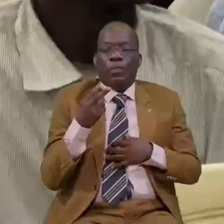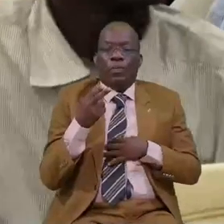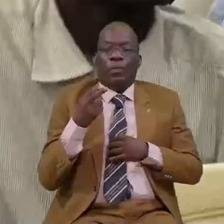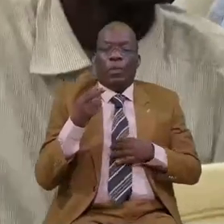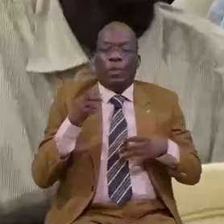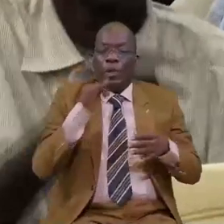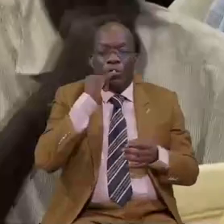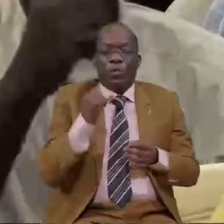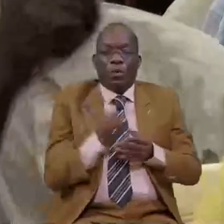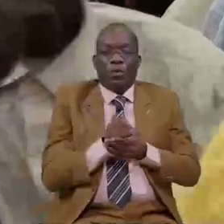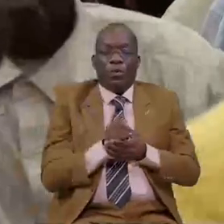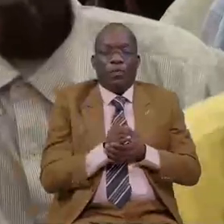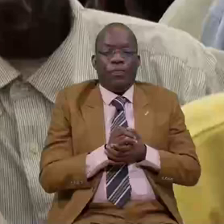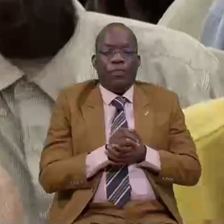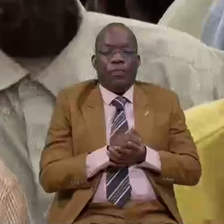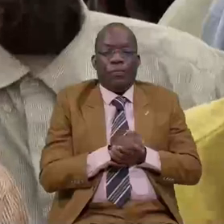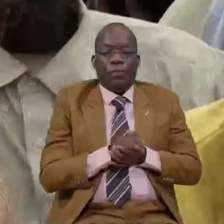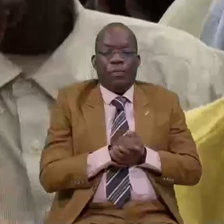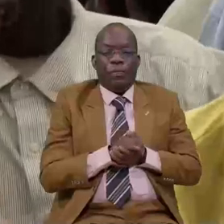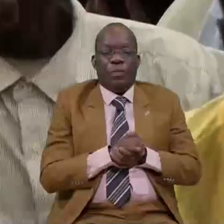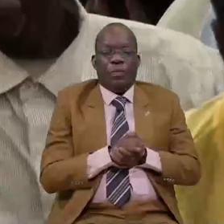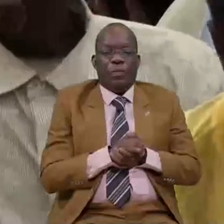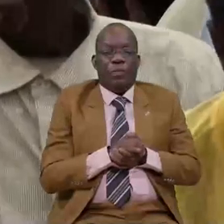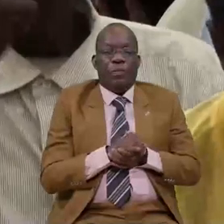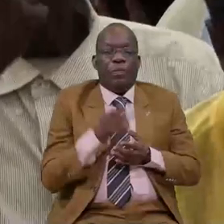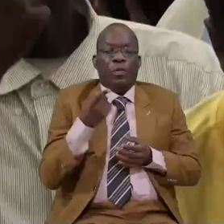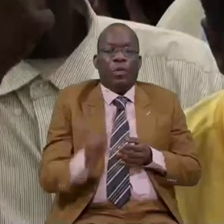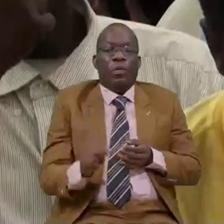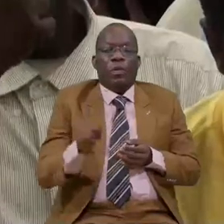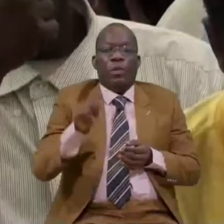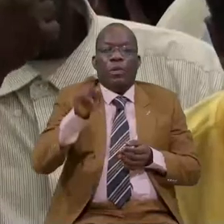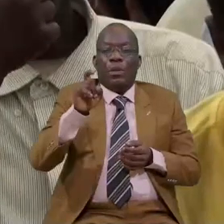deuxième élément maintenant, deuxième point, c'est